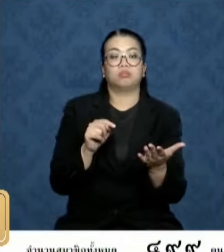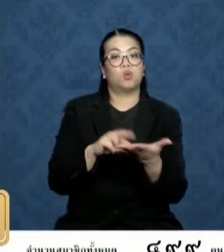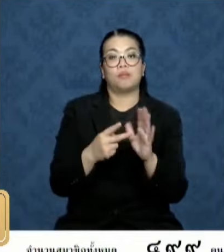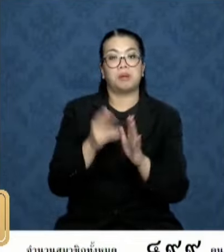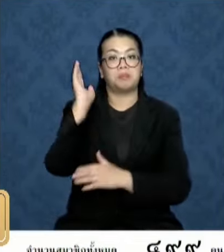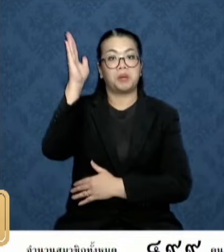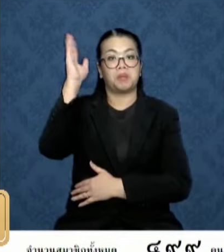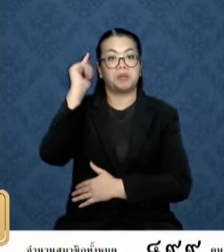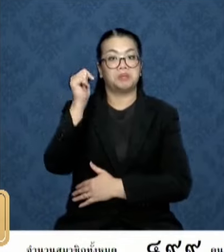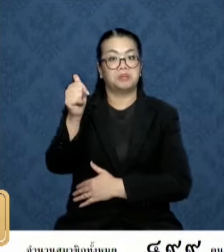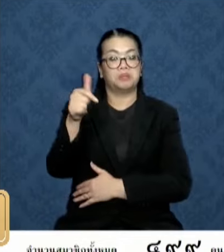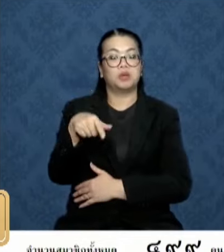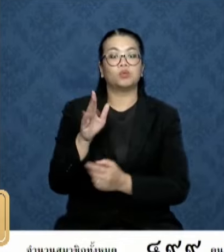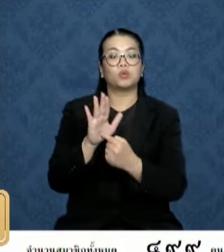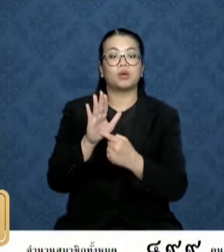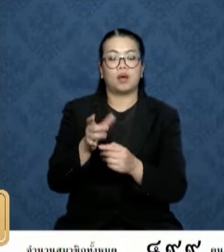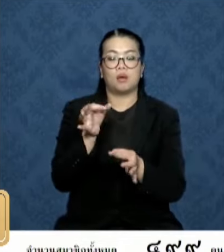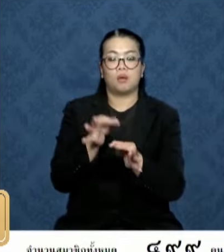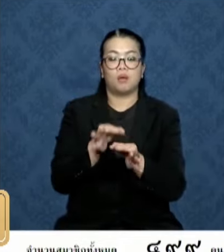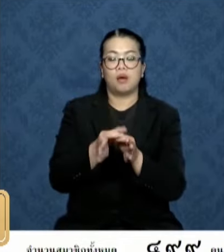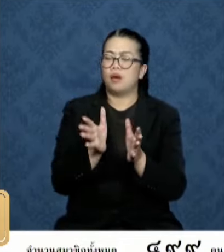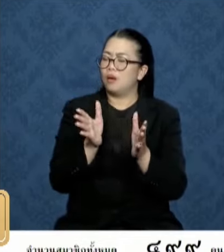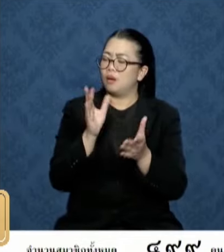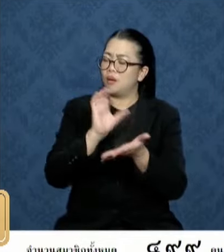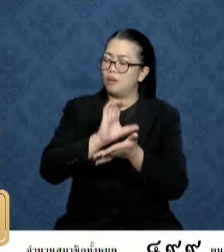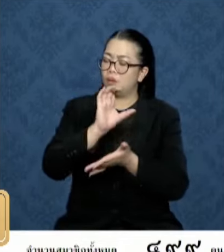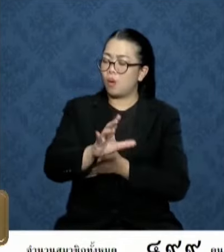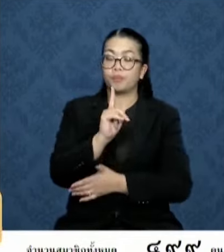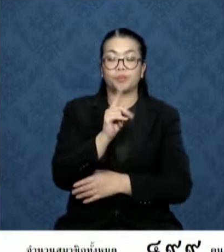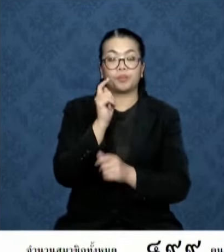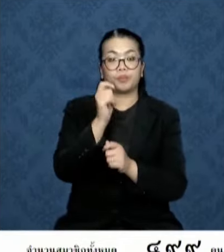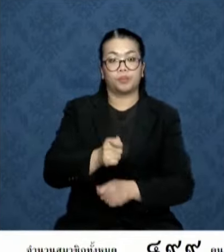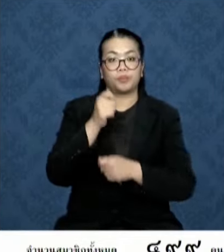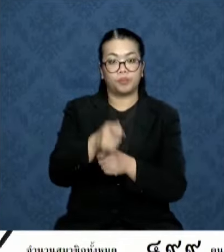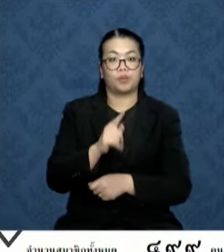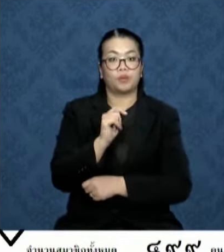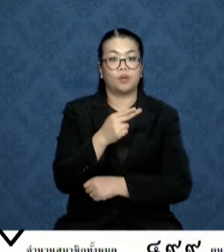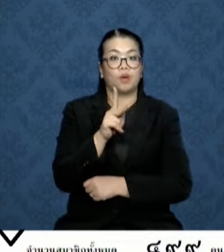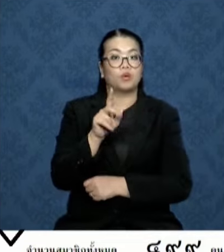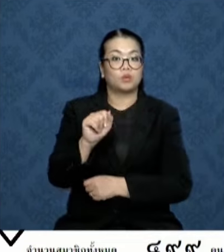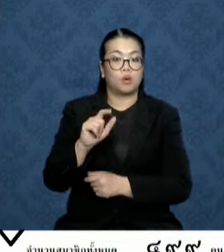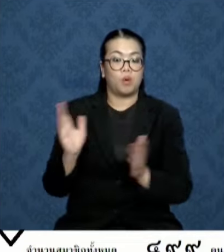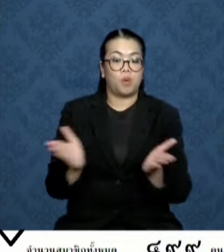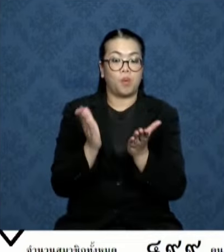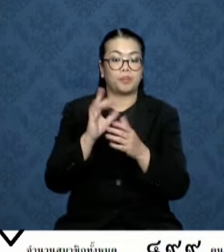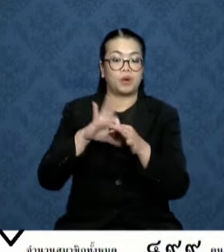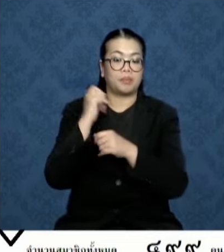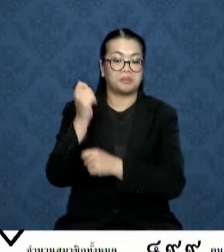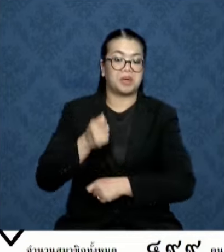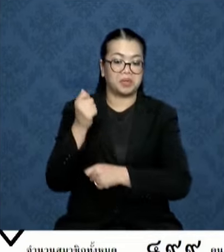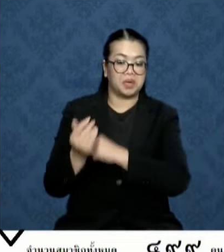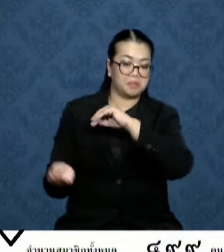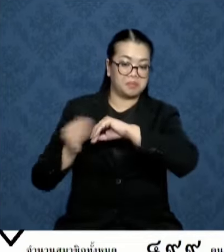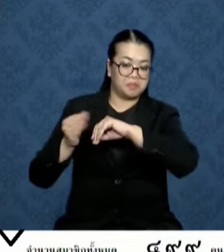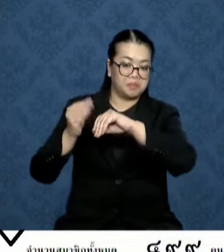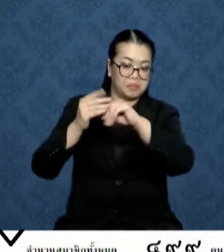ตัอย่างอี้มาจากงบท Adult นะครับจากงบที่บอกวเป็แพ luminงานยุตรษδเกศรร้ม holaที่อยู่ใยุตษาด้าน